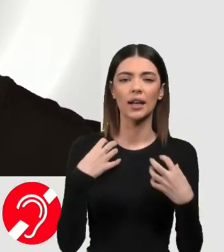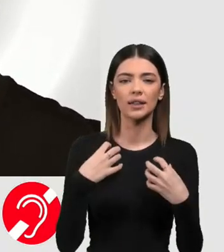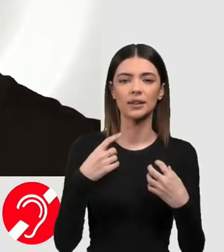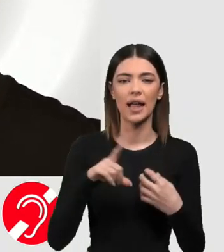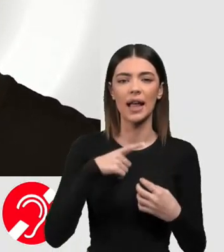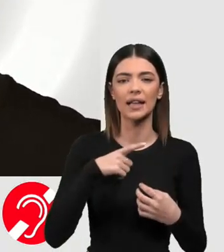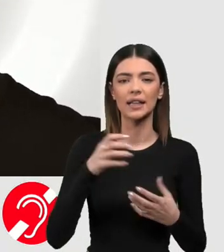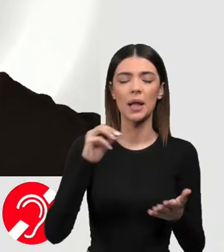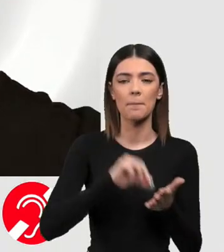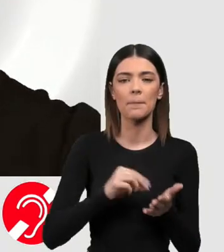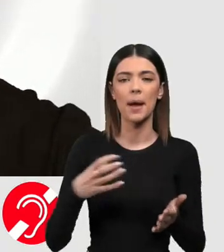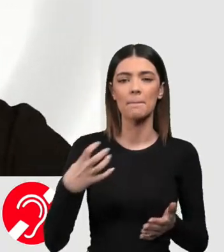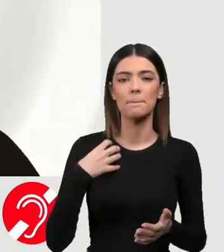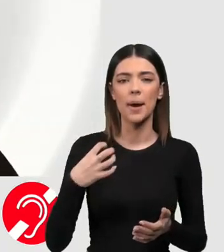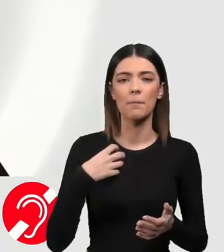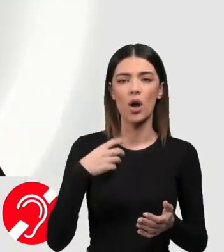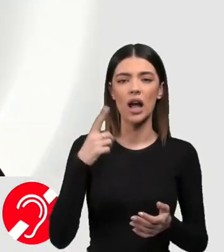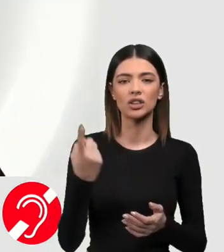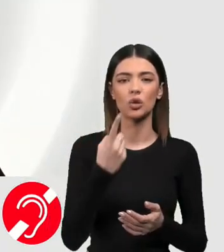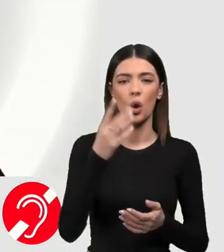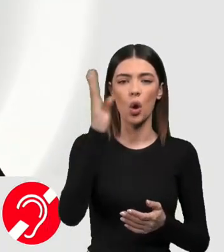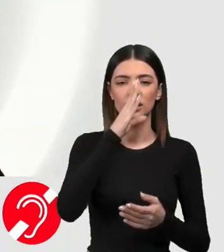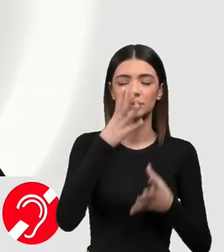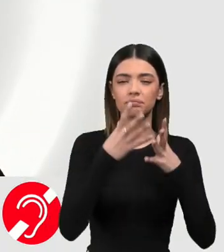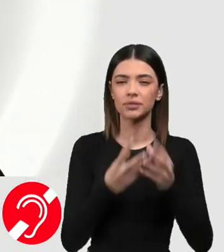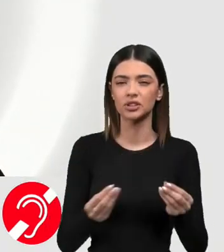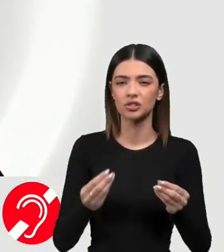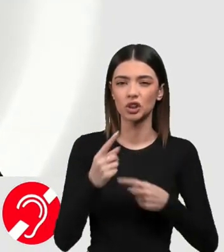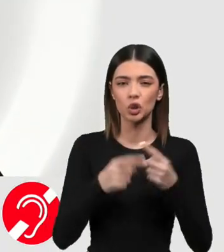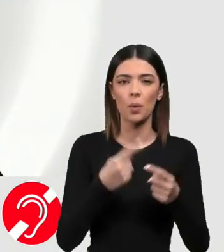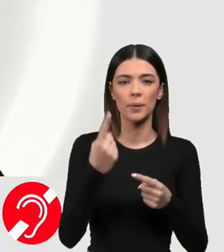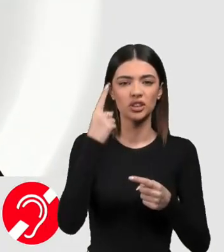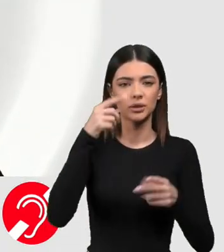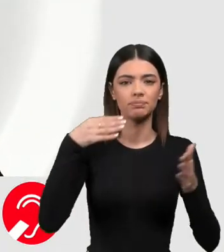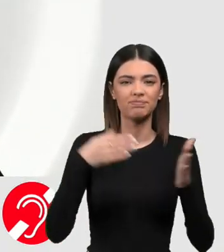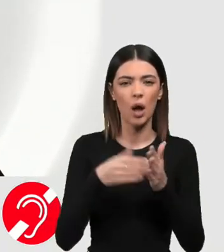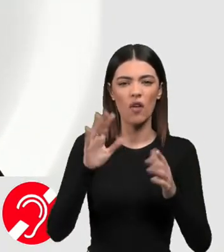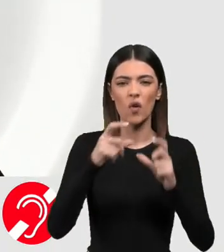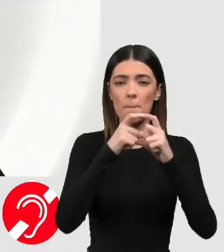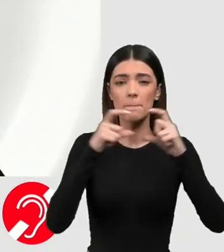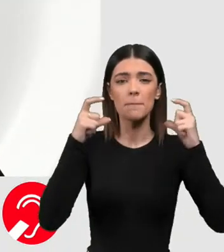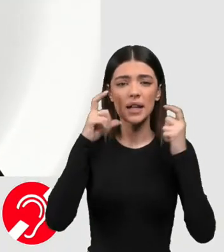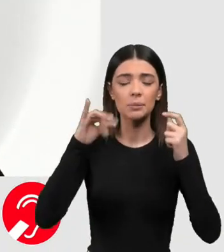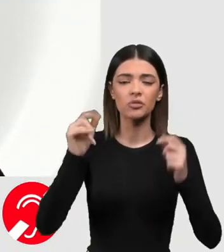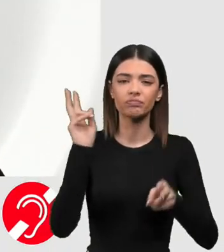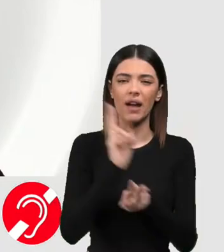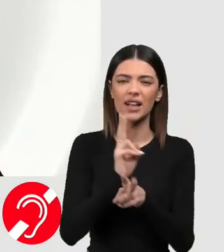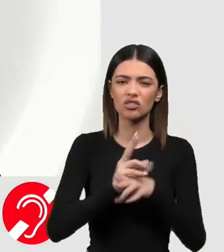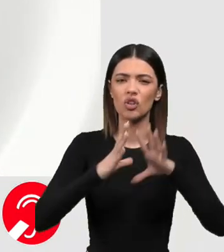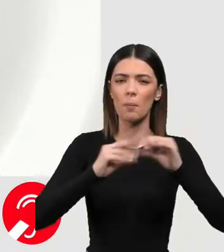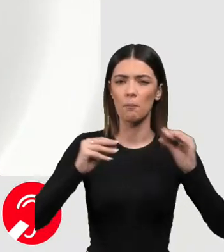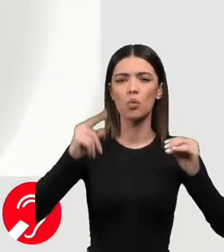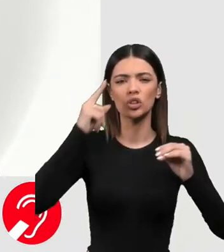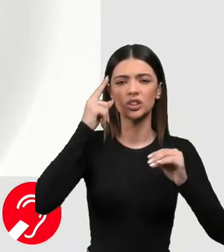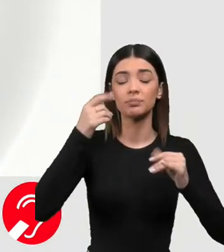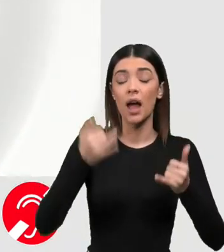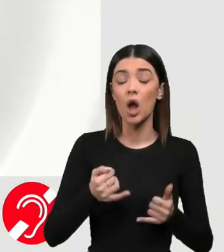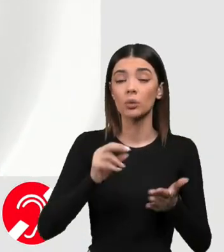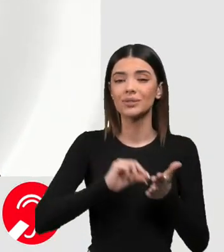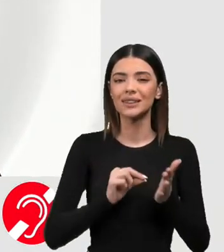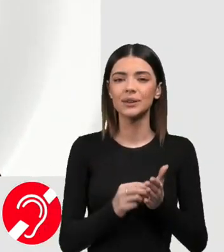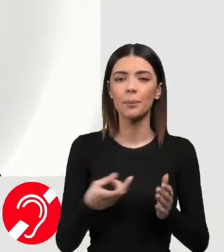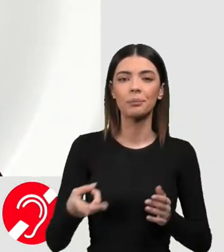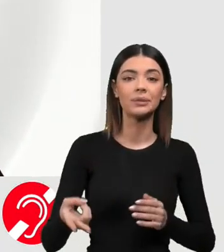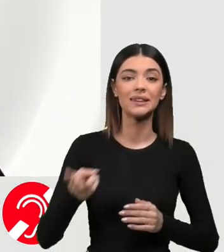simplu. Nu, pe bune. Este mai bogat, pe zi ce trece. După o comă suferită din cauza pandemiei și o reticență cât mai